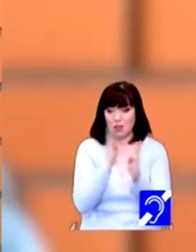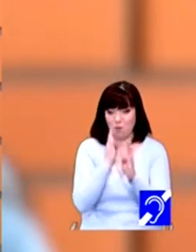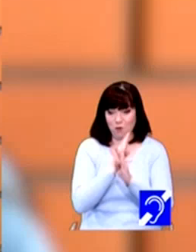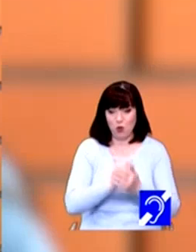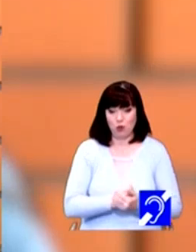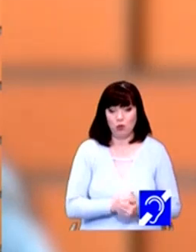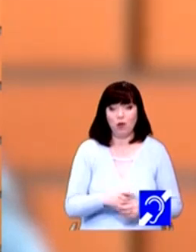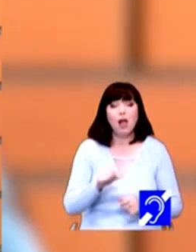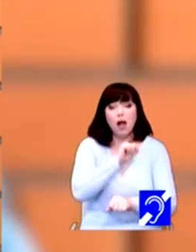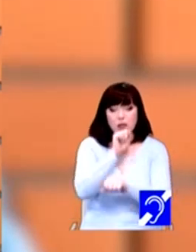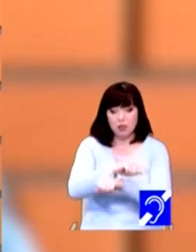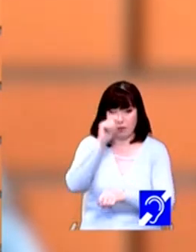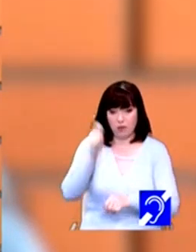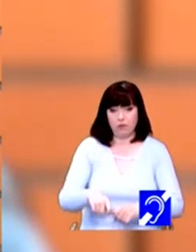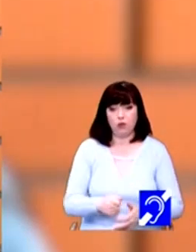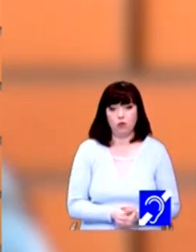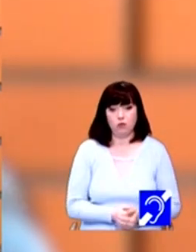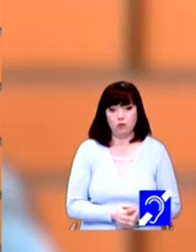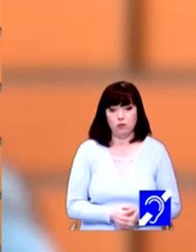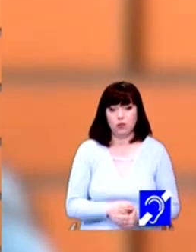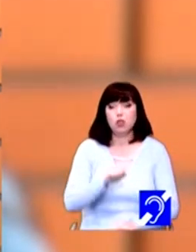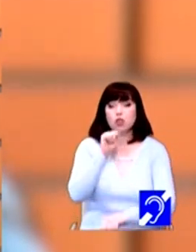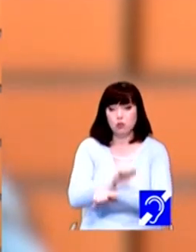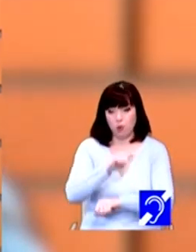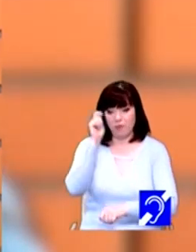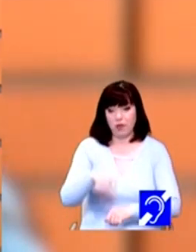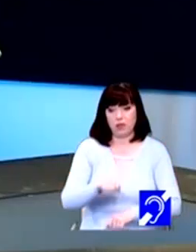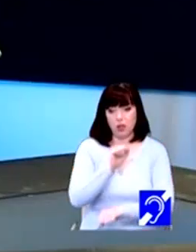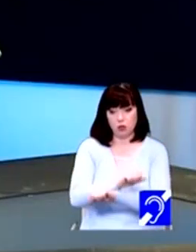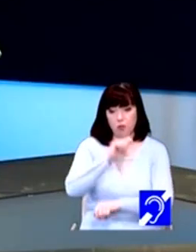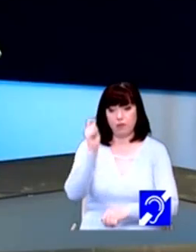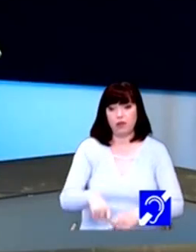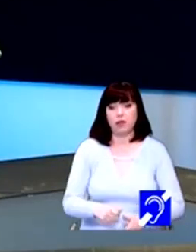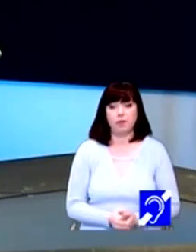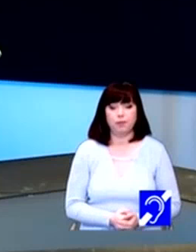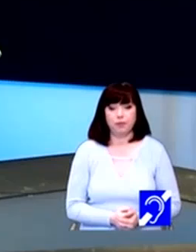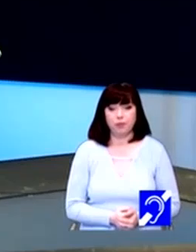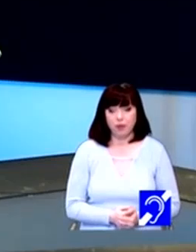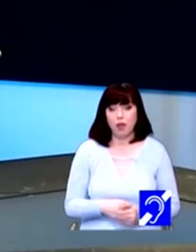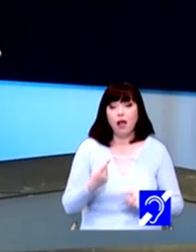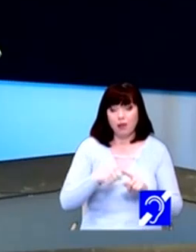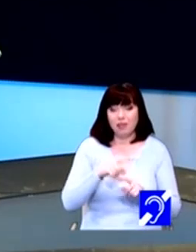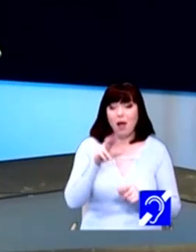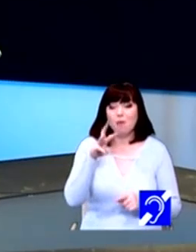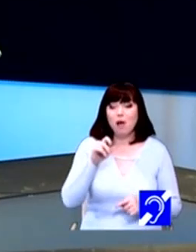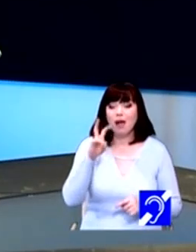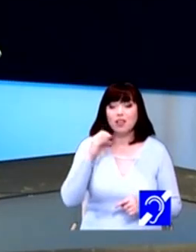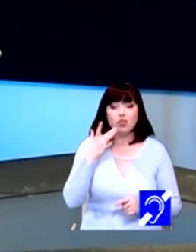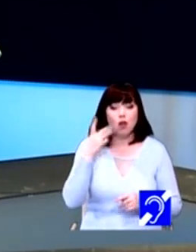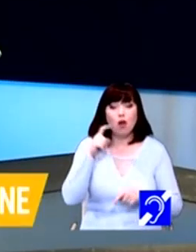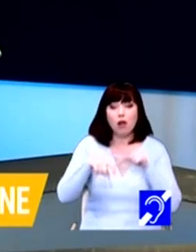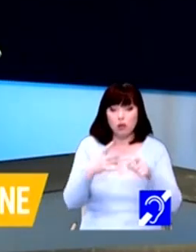Припиніть війну, остановіть війну. Stop war. Manejul de atletică ușoară din Chișinău